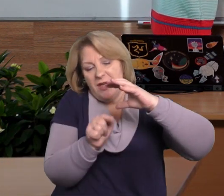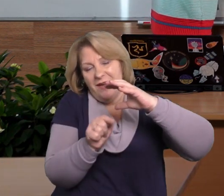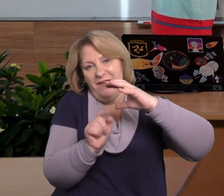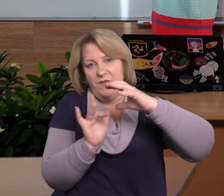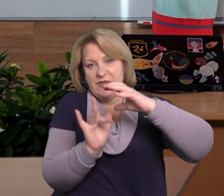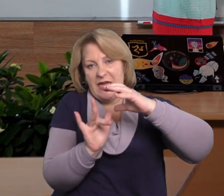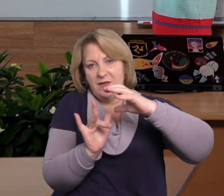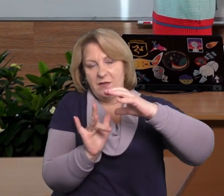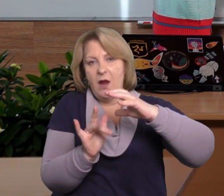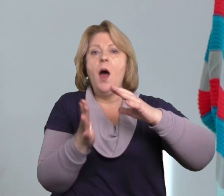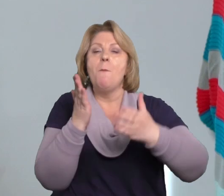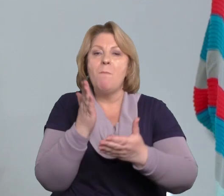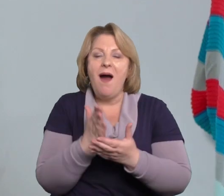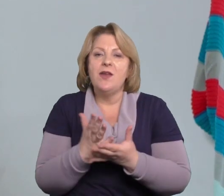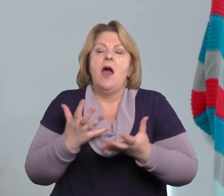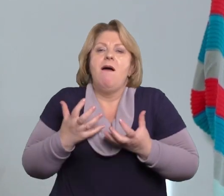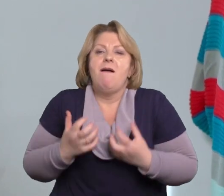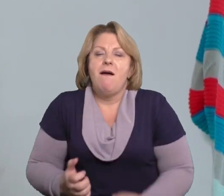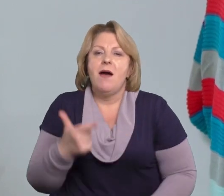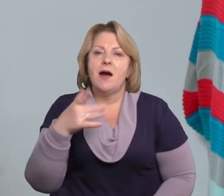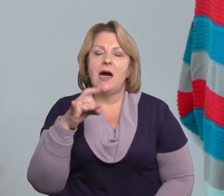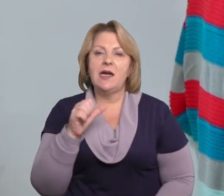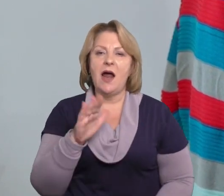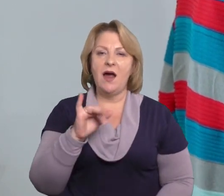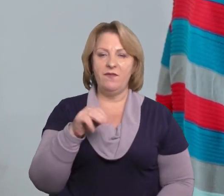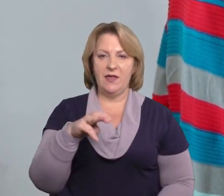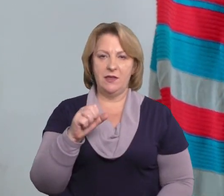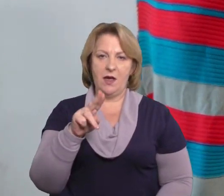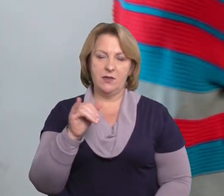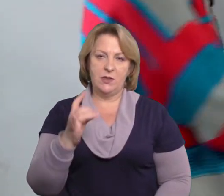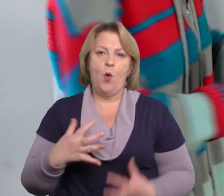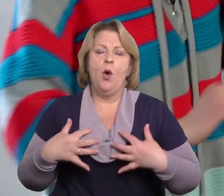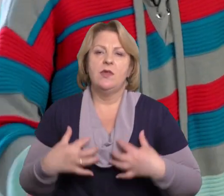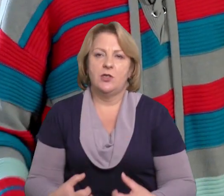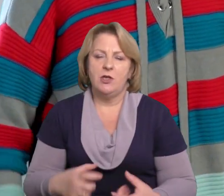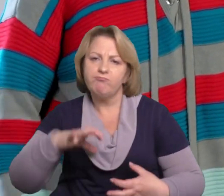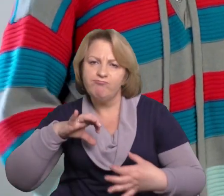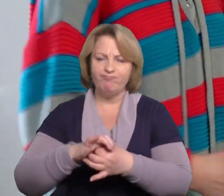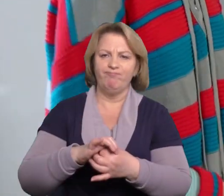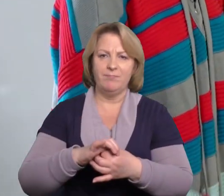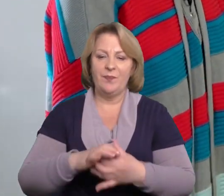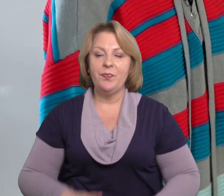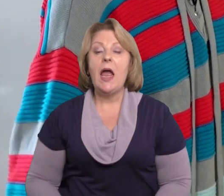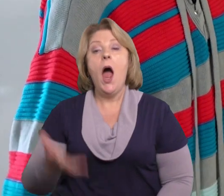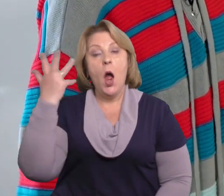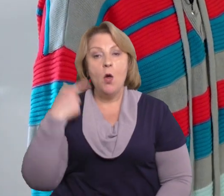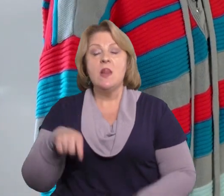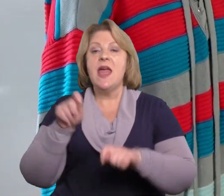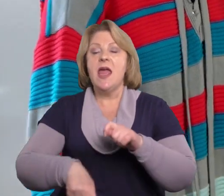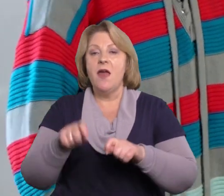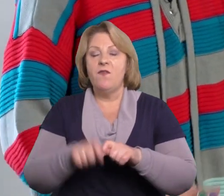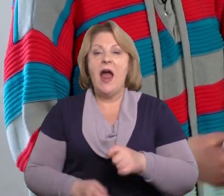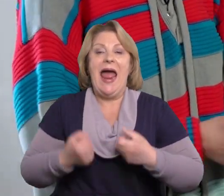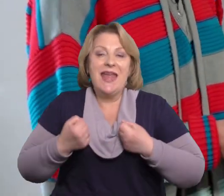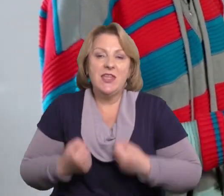достатньою гравітацією для того, щоб себе стиснути до кульки. Отож, коли ми вимірюємо тяжіння